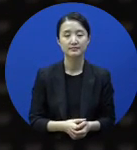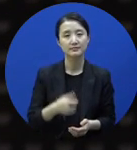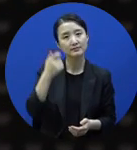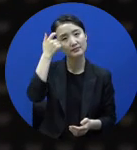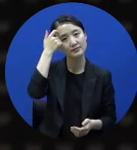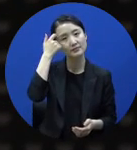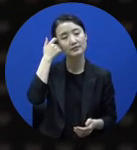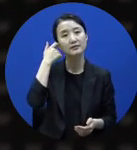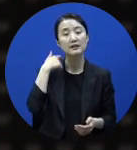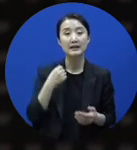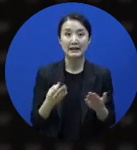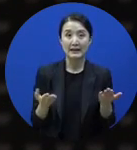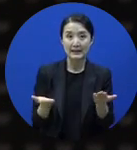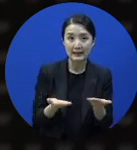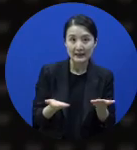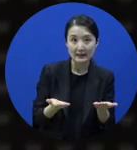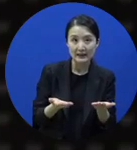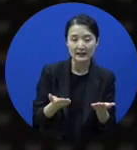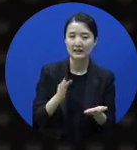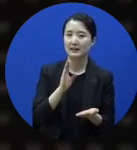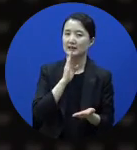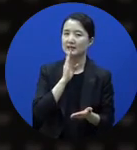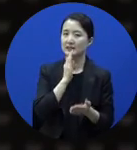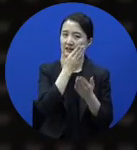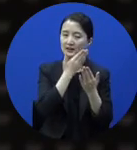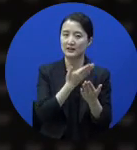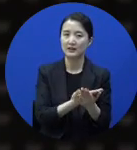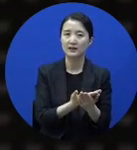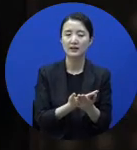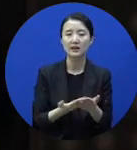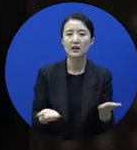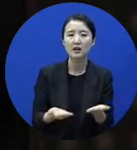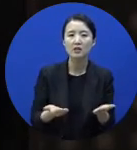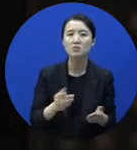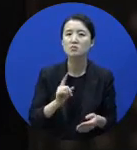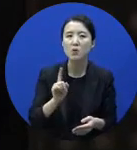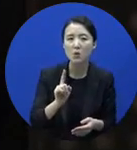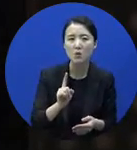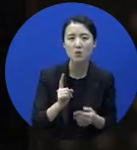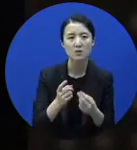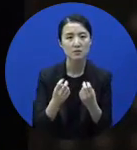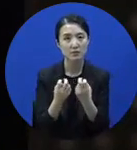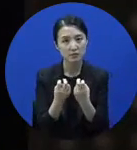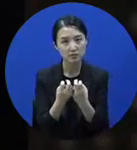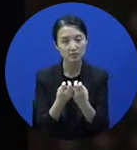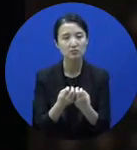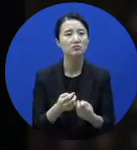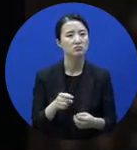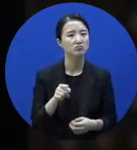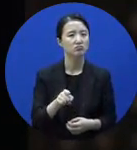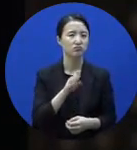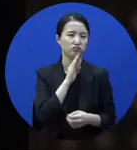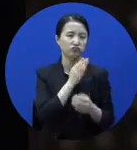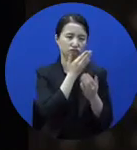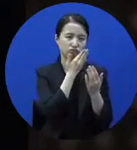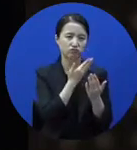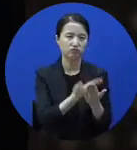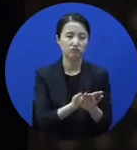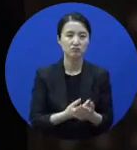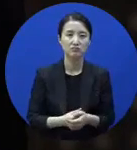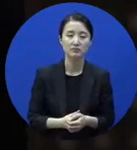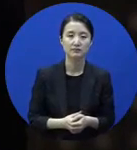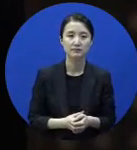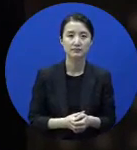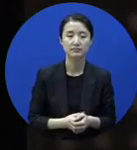있는 어떤 방법도 함께 찾아야 되지 않을까 싶어요. 우리가 이제 100세 시대라는 게 장수죠. 되게 오래 살아야 되는 게